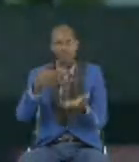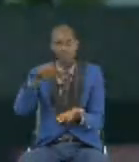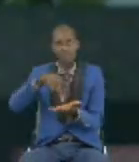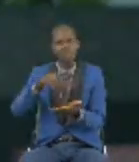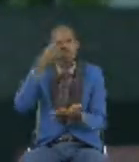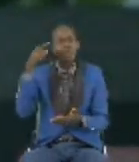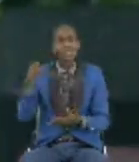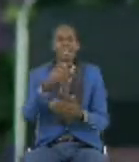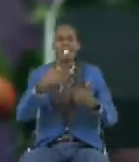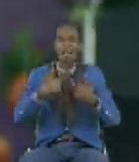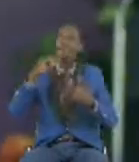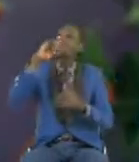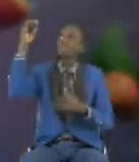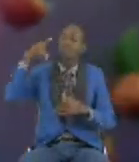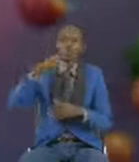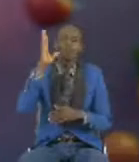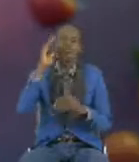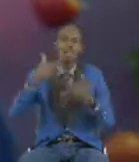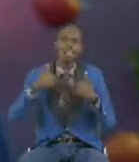grâce. Tu auras la grâce.